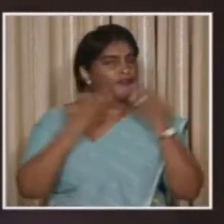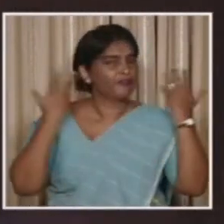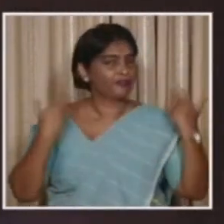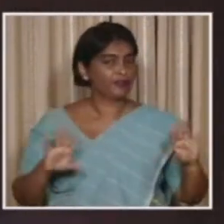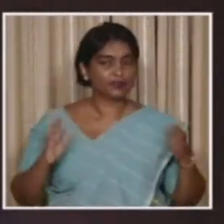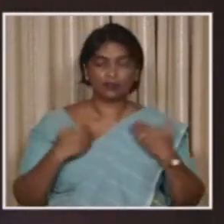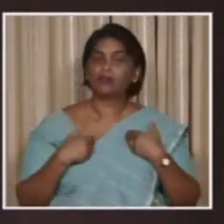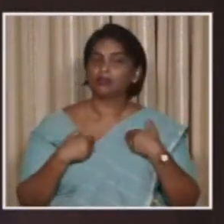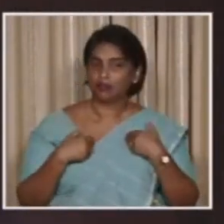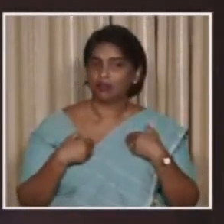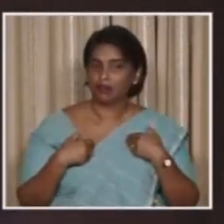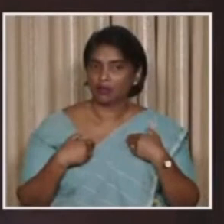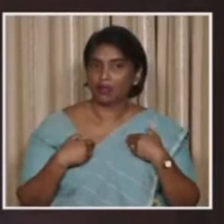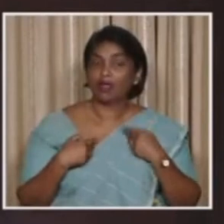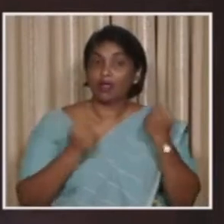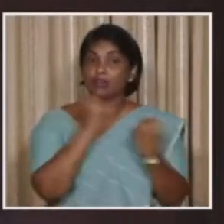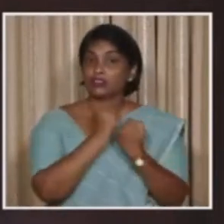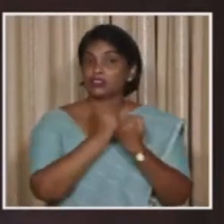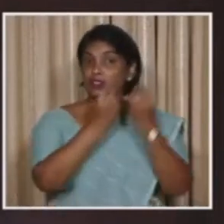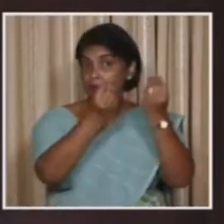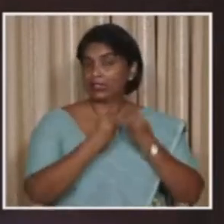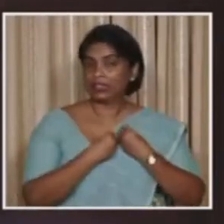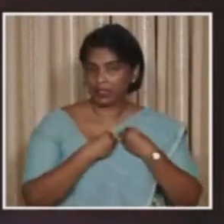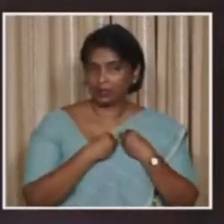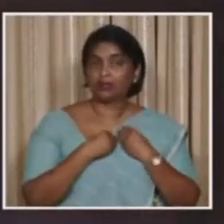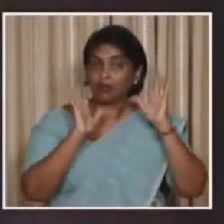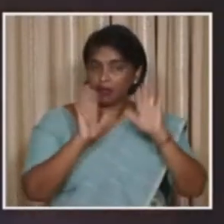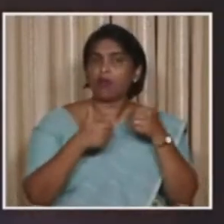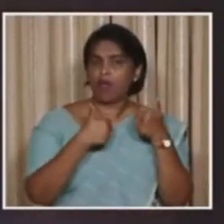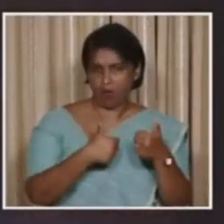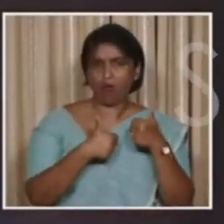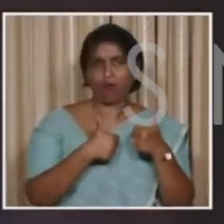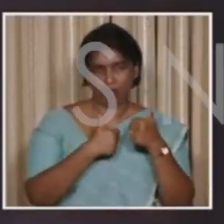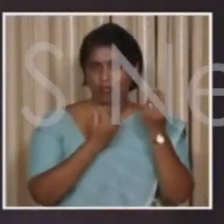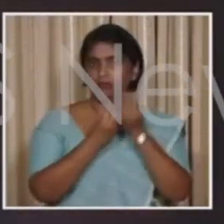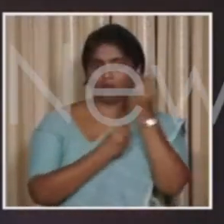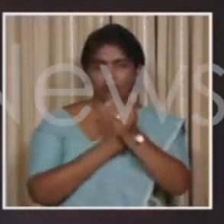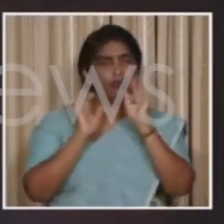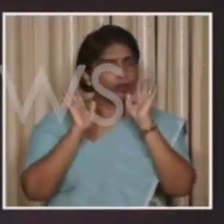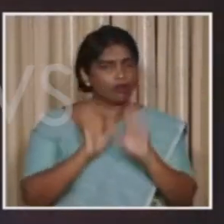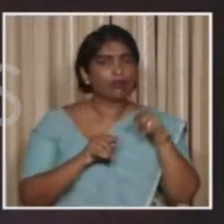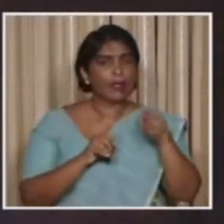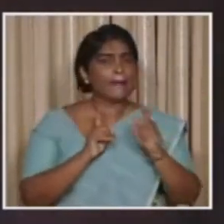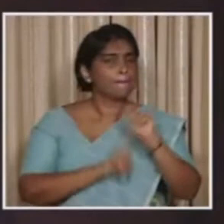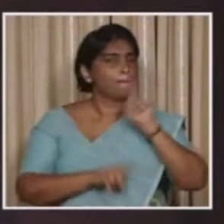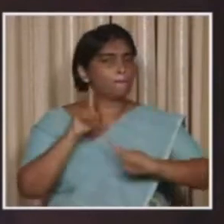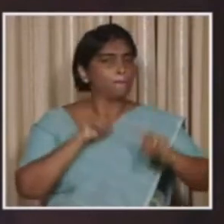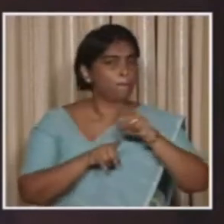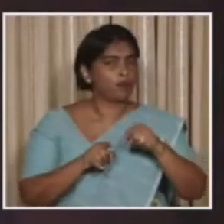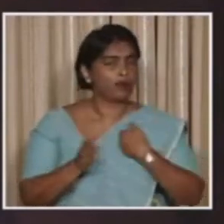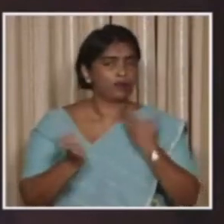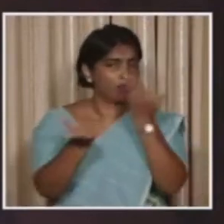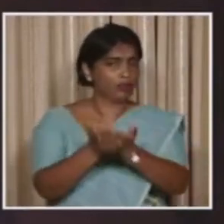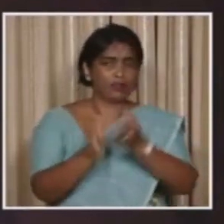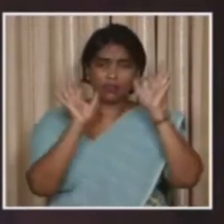හින්දා අපිට දැන් ඔන්නේ ආධාර ලැබෙන නියමිතයි කියලා. හැබැයි හොඳයි ආධාර ලැබෙනවා නම්. හැබැයි මේ පාර්ලිමේන්තුවට ඉදිරිපත්